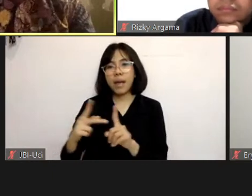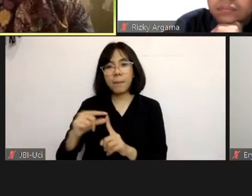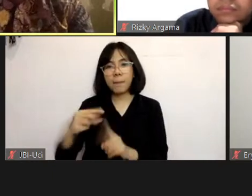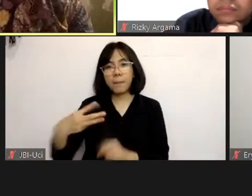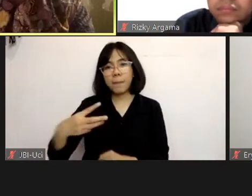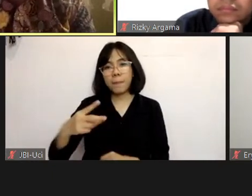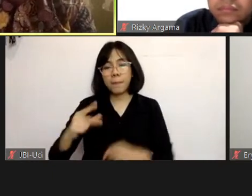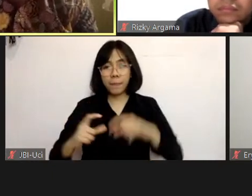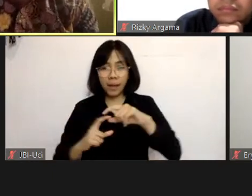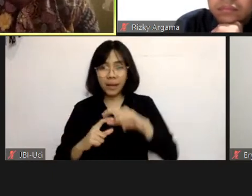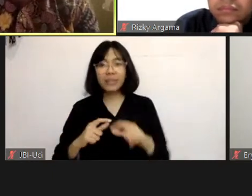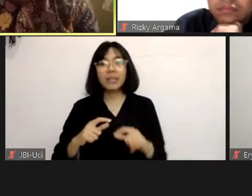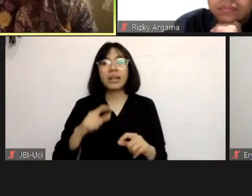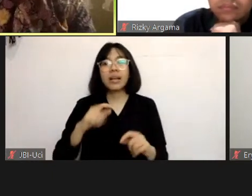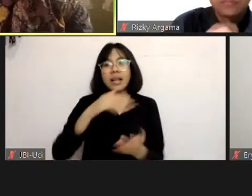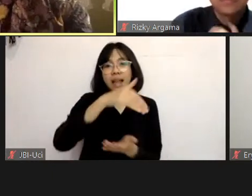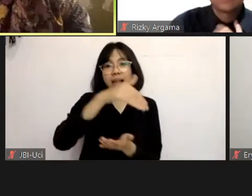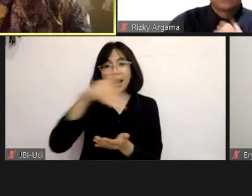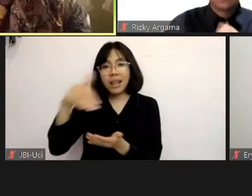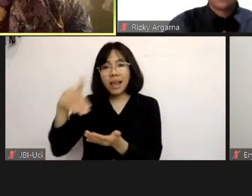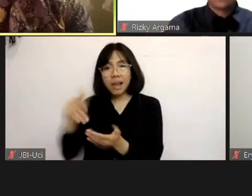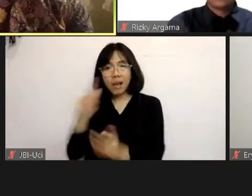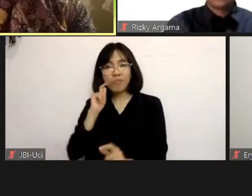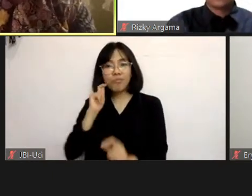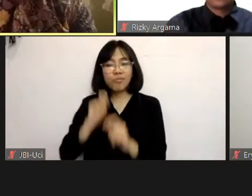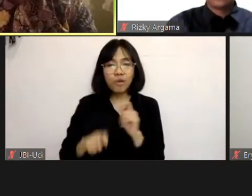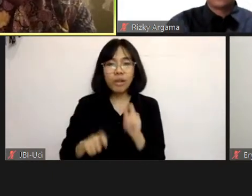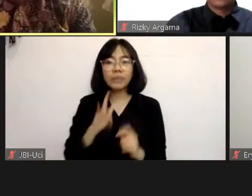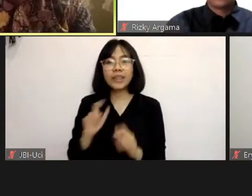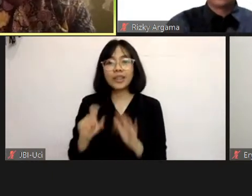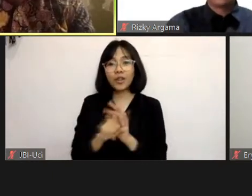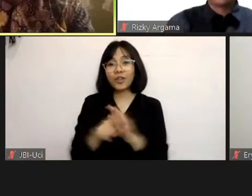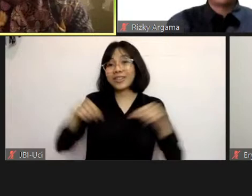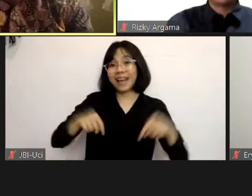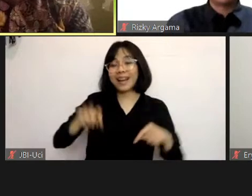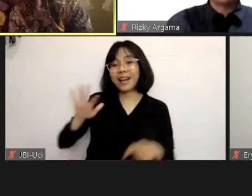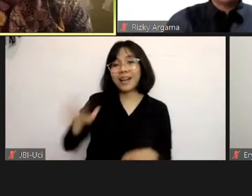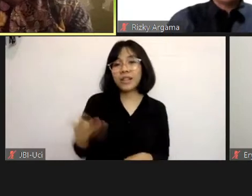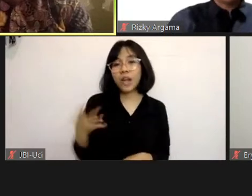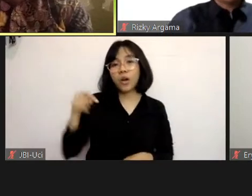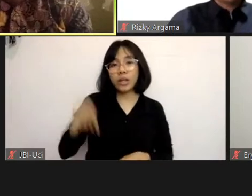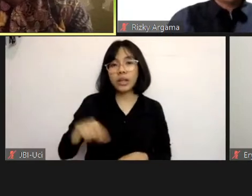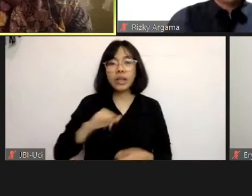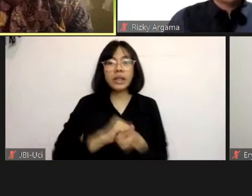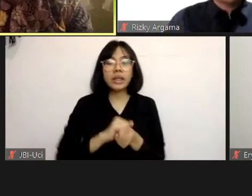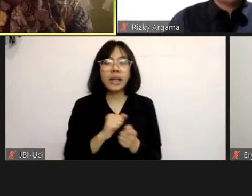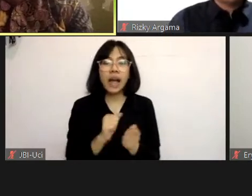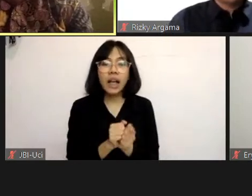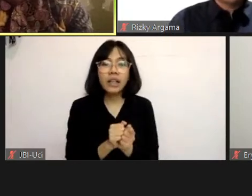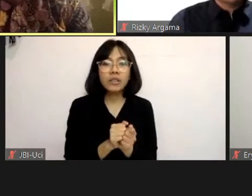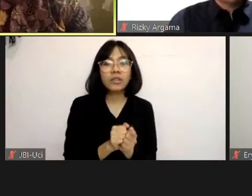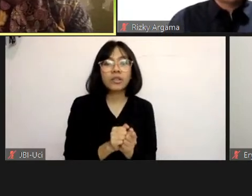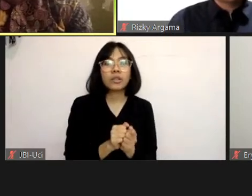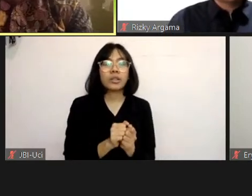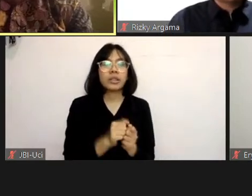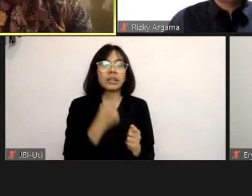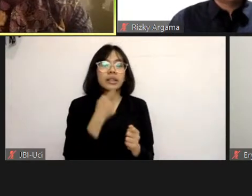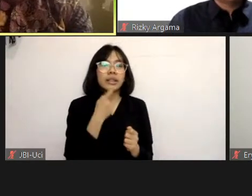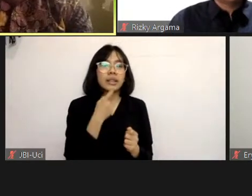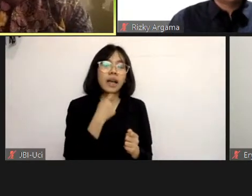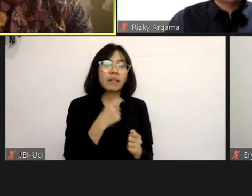hanya dalam tahun ini saja itu ada hampir kurang lebih 100 kasus insiden kekerasan terhadap